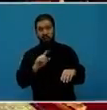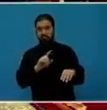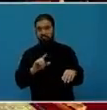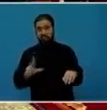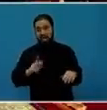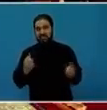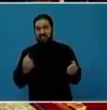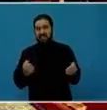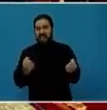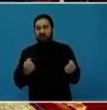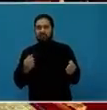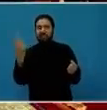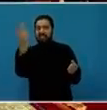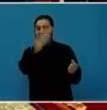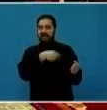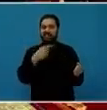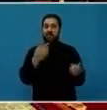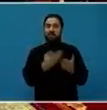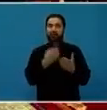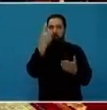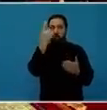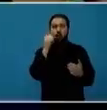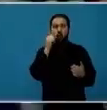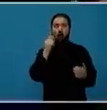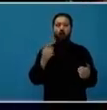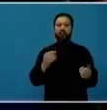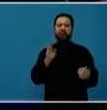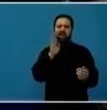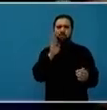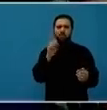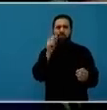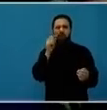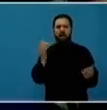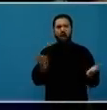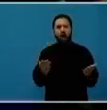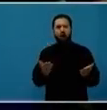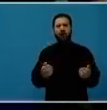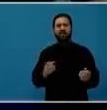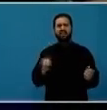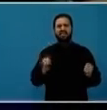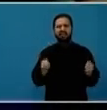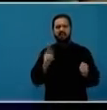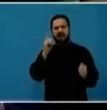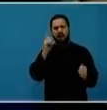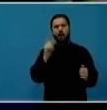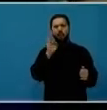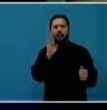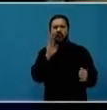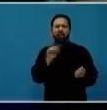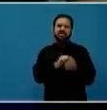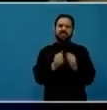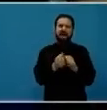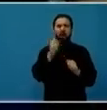viață de familie în armonie. De multe ori se întâmplă ca o mamă în vârstă sau un tată în vârstă, care este, să spunem